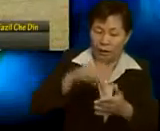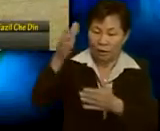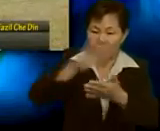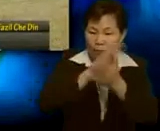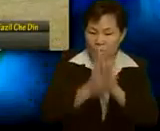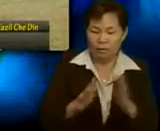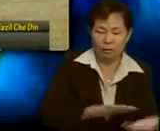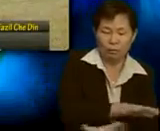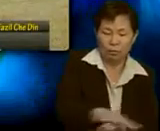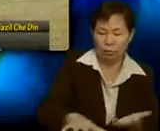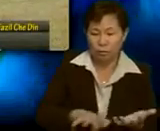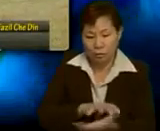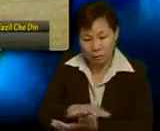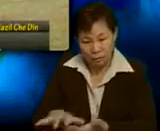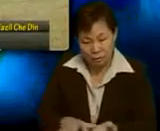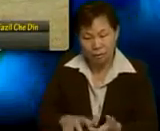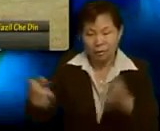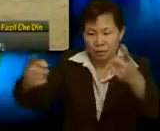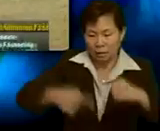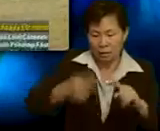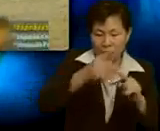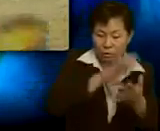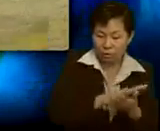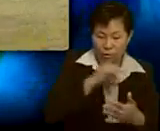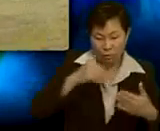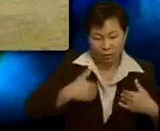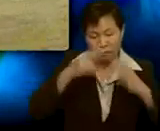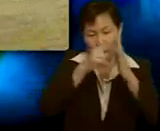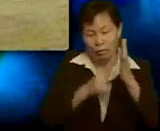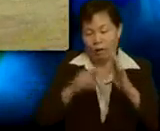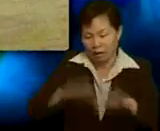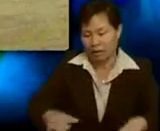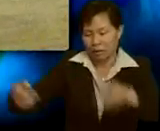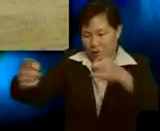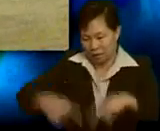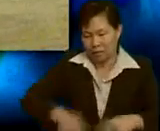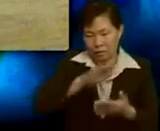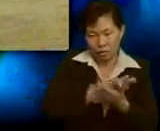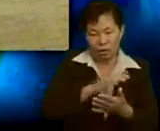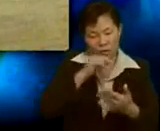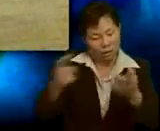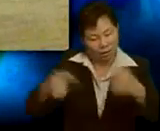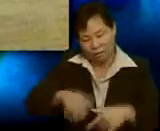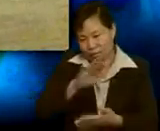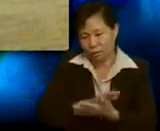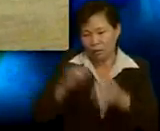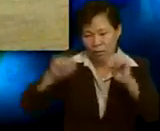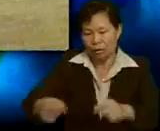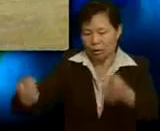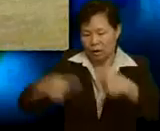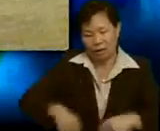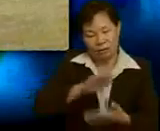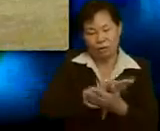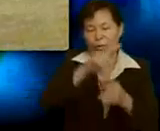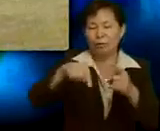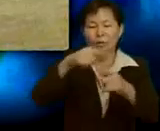menjadi kucar-kacir. Katakanlah adik-adik datang ke sekolah tidak ada peraturan. Adik-adik boleh datang ke sekolah, tidak datang ke sekolah. Boleh datang ke sekolah